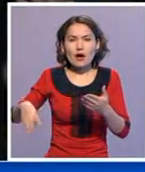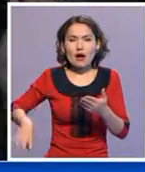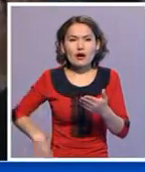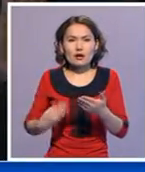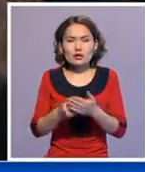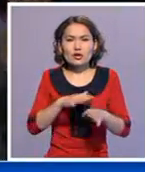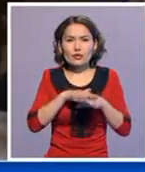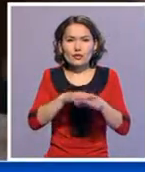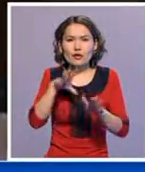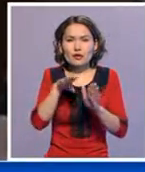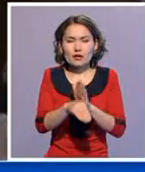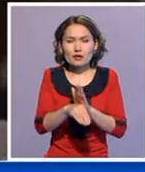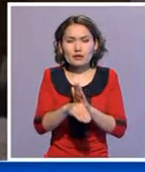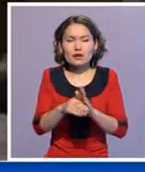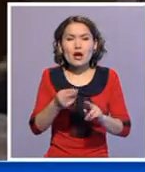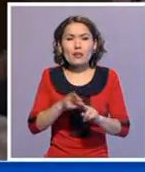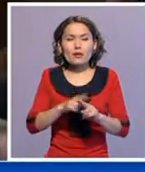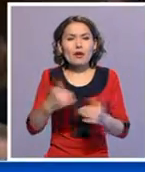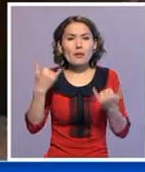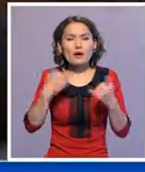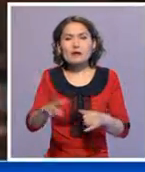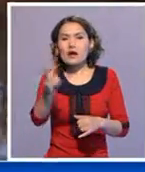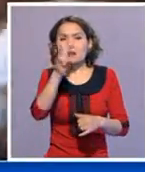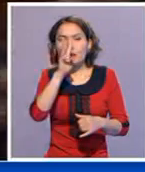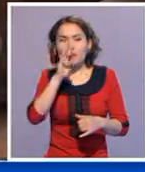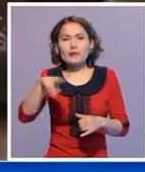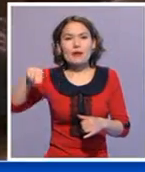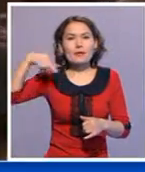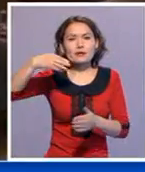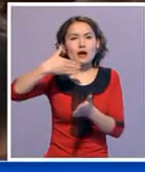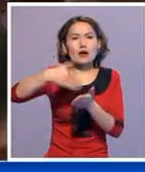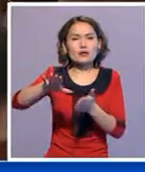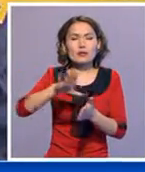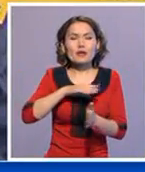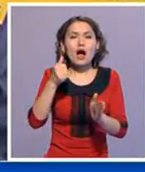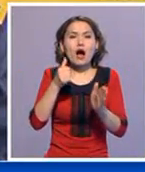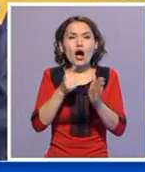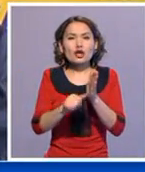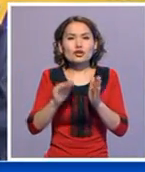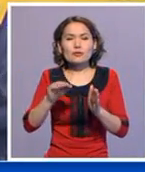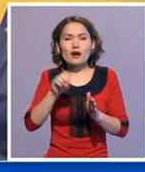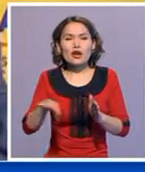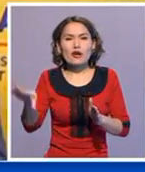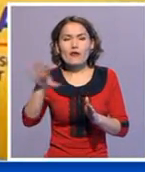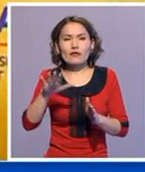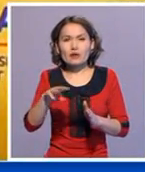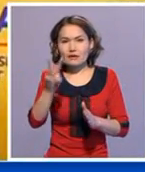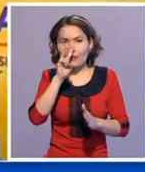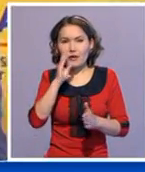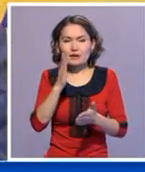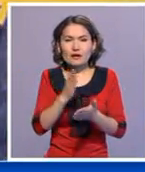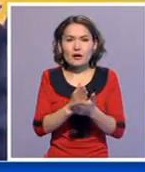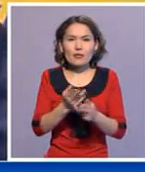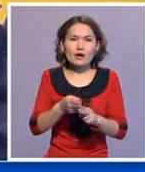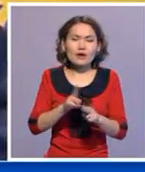мөлшері президенттің 5 жылдық жалақысынан асып түскен екен. Словакия президентінің табысы жылына 600 мың евро, ал Андрей Кисканың жылдық